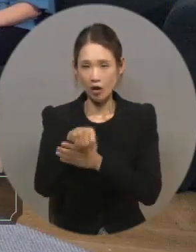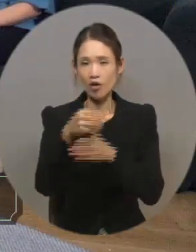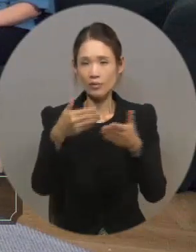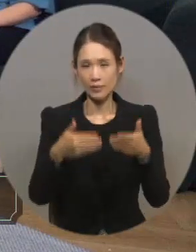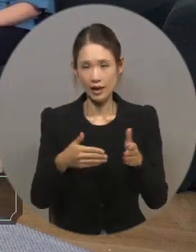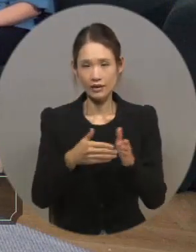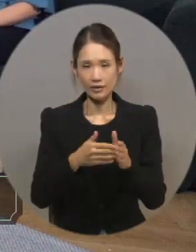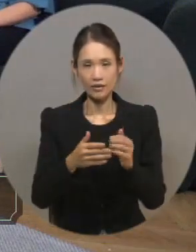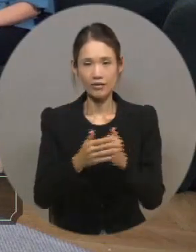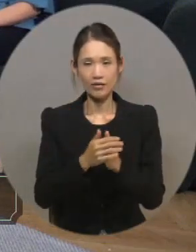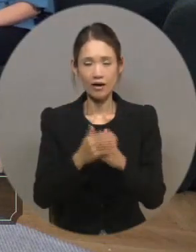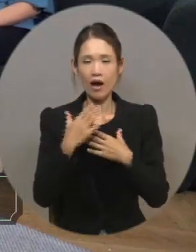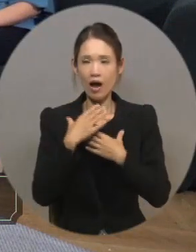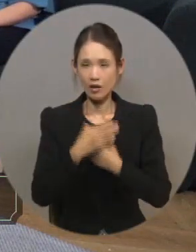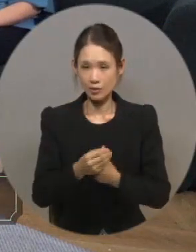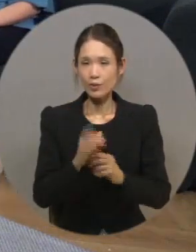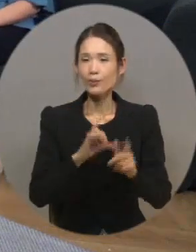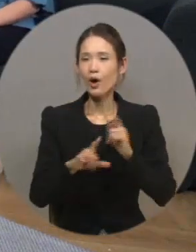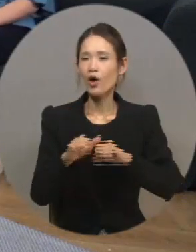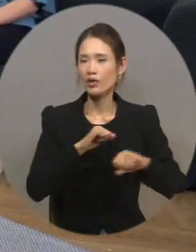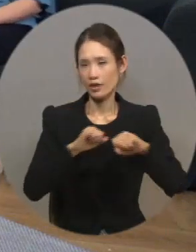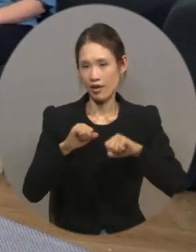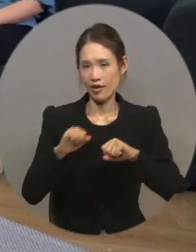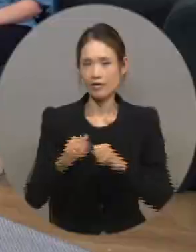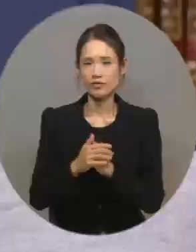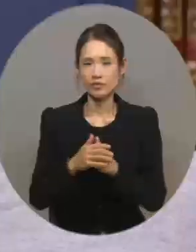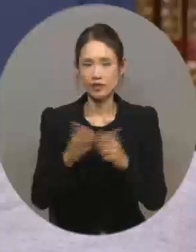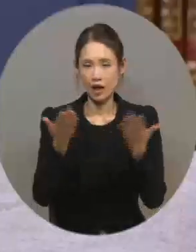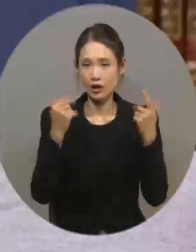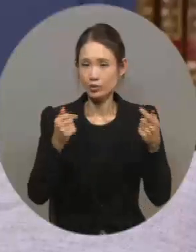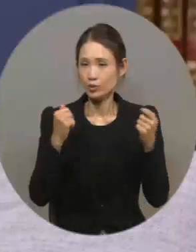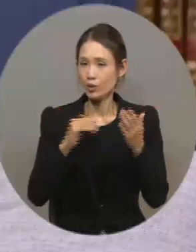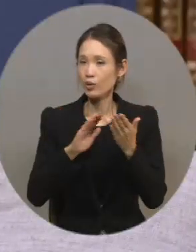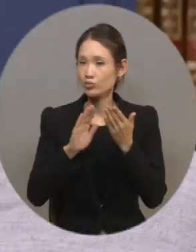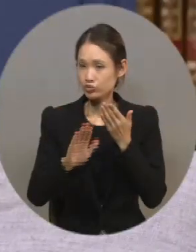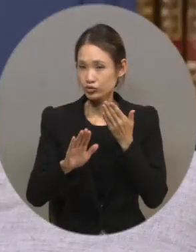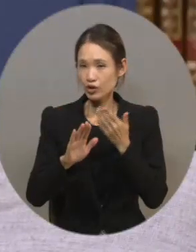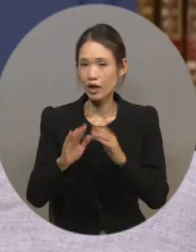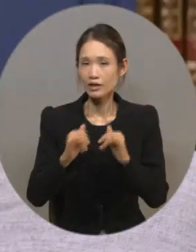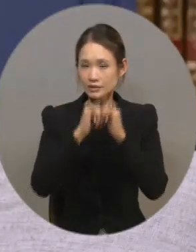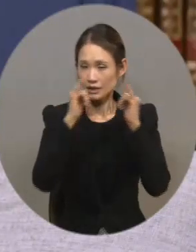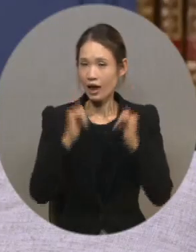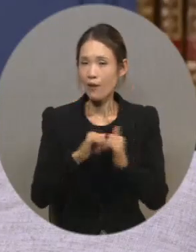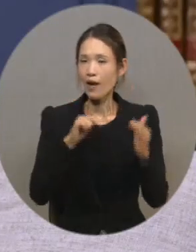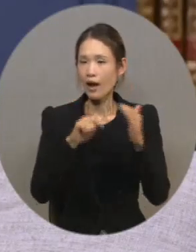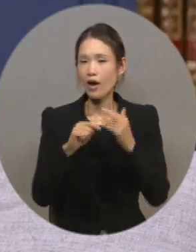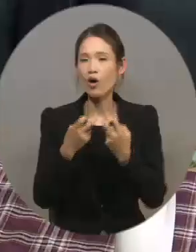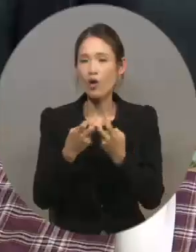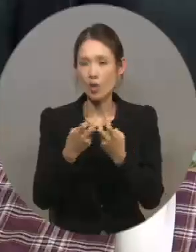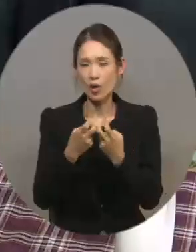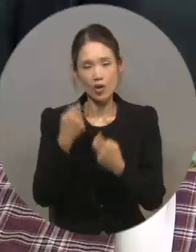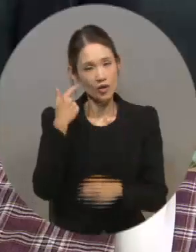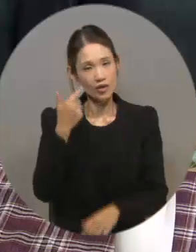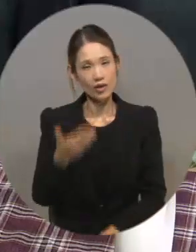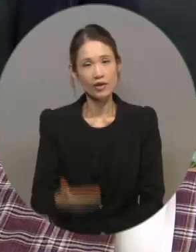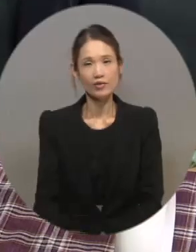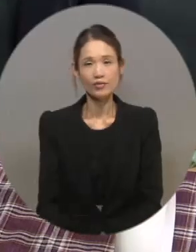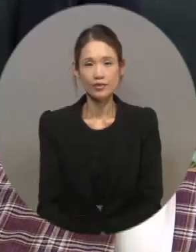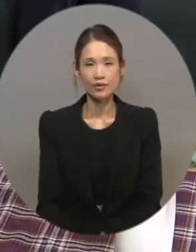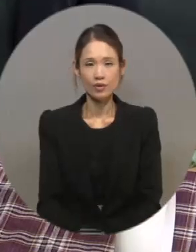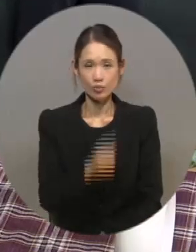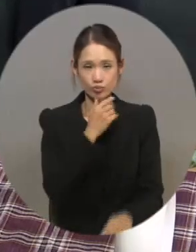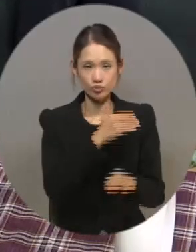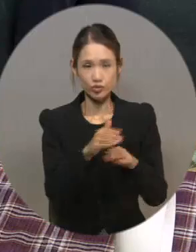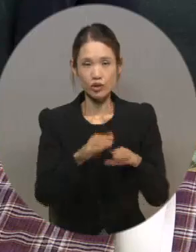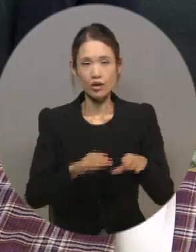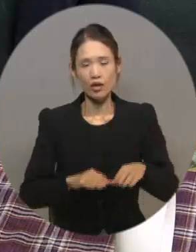되니까 아이들은 좀 좋다. 편해졌죠. 그럼 졸업을 하면 네. 어떻게 사회로 나가야 돼요? 보통 어디로 많이 가요? 이 아이들이 북한에서는